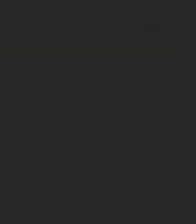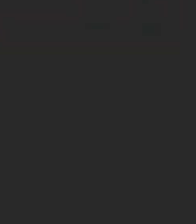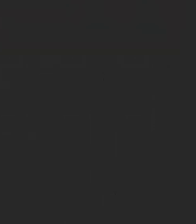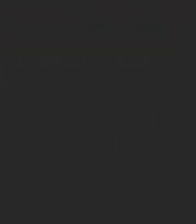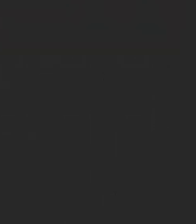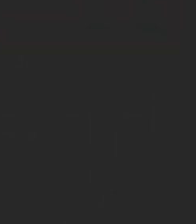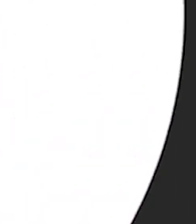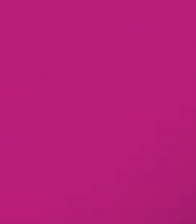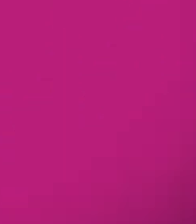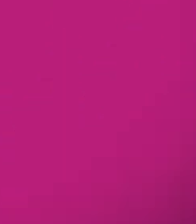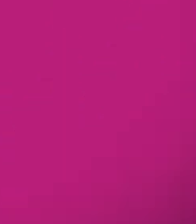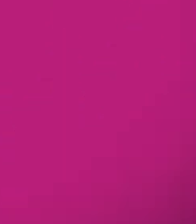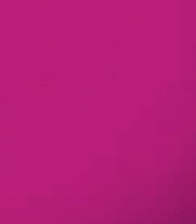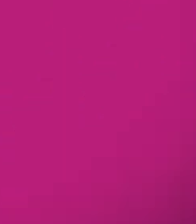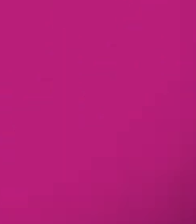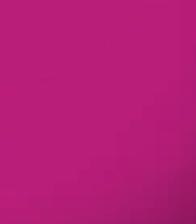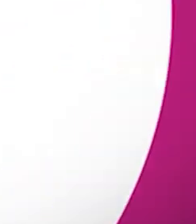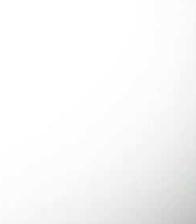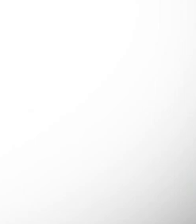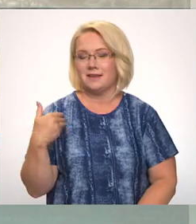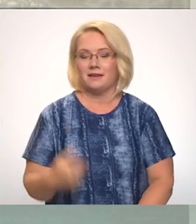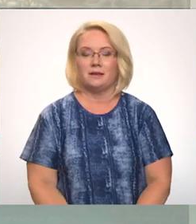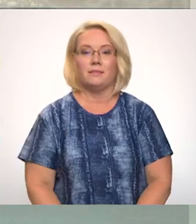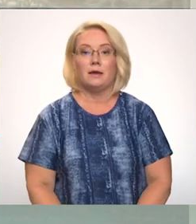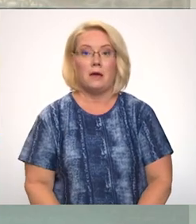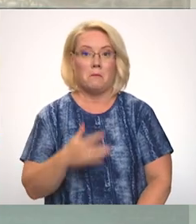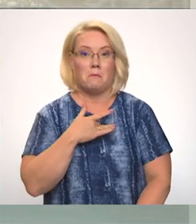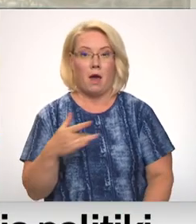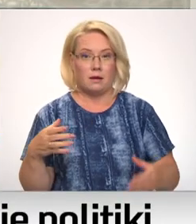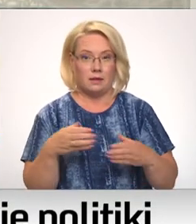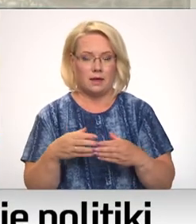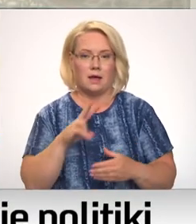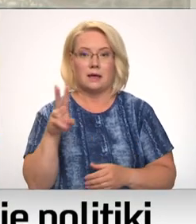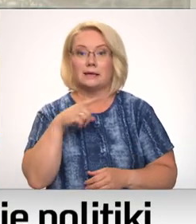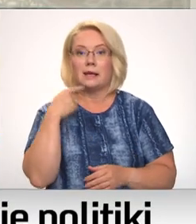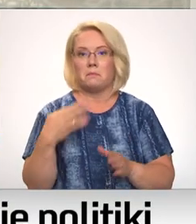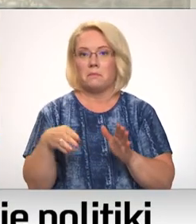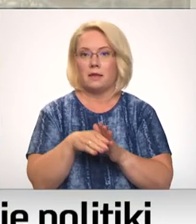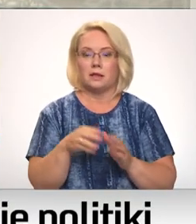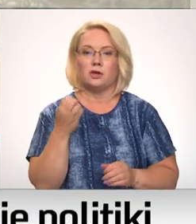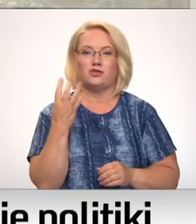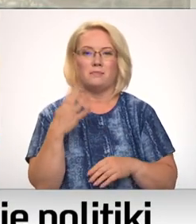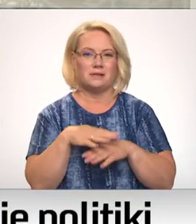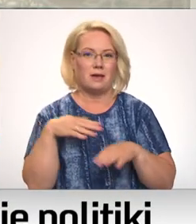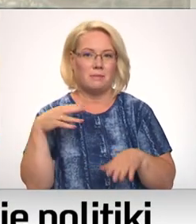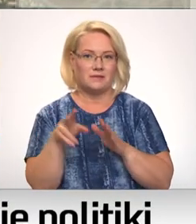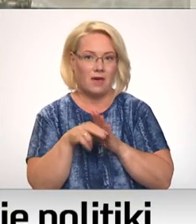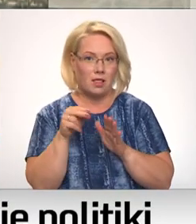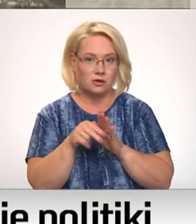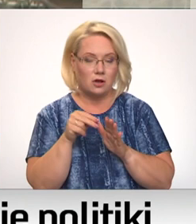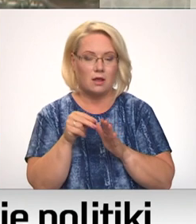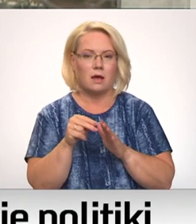Re, viss ēters ir te! Partijas, kas vēlas piedalīties 14. Saeimas